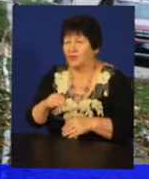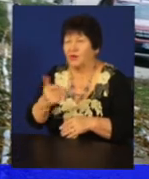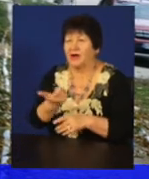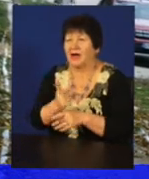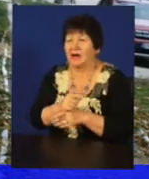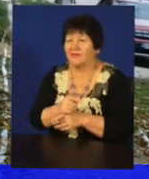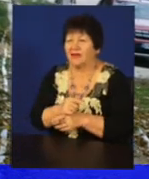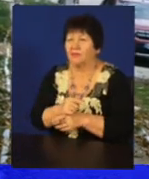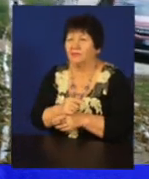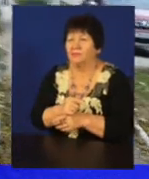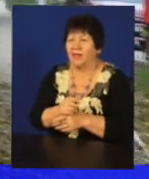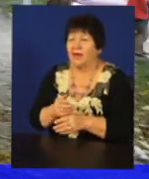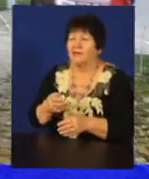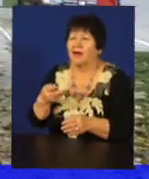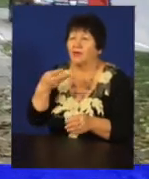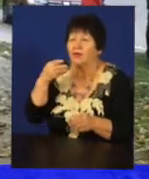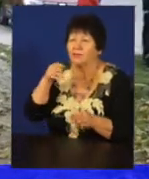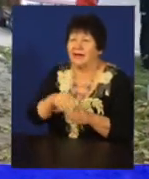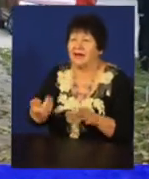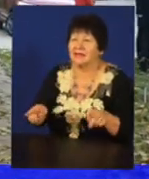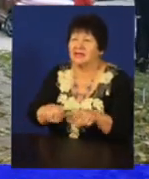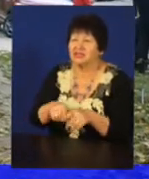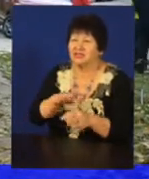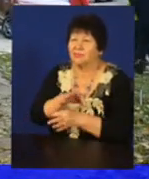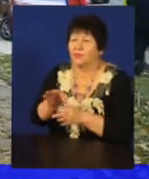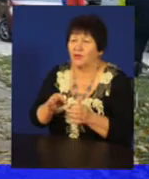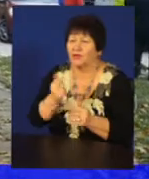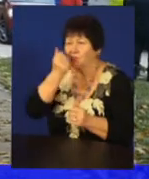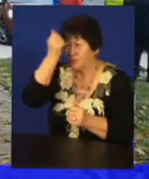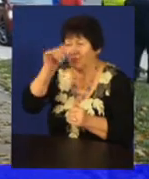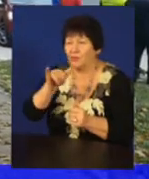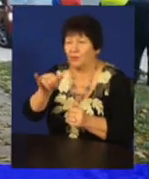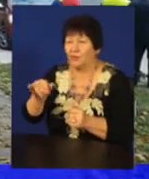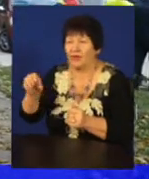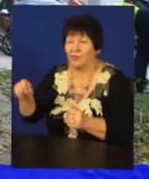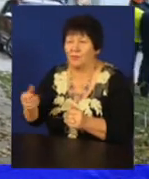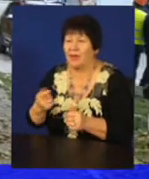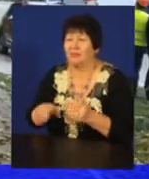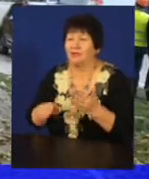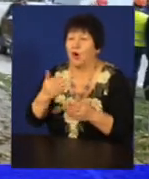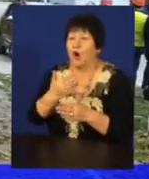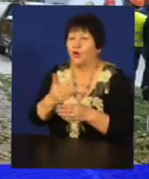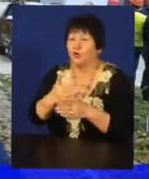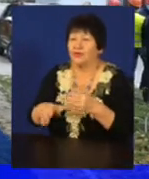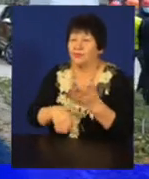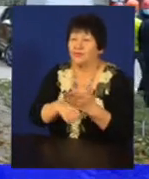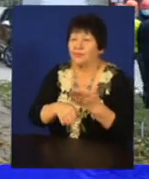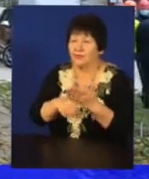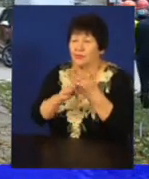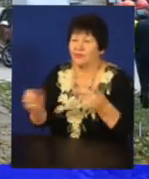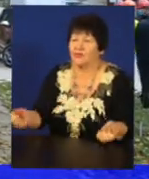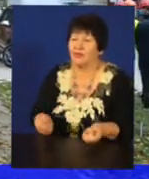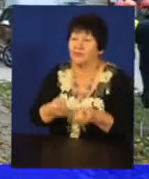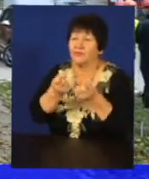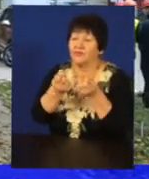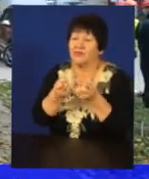care s-au implicat în acest proiect. Mulțumim Uniunii Europene pentru contribuția și pentru susținerea